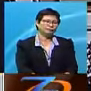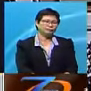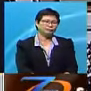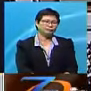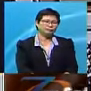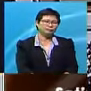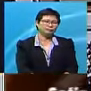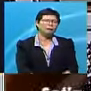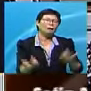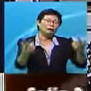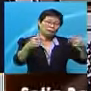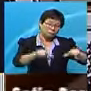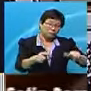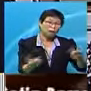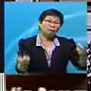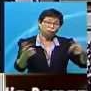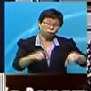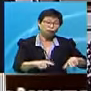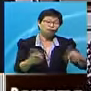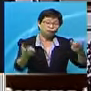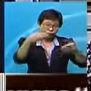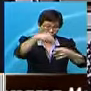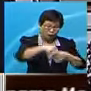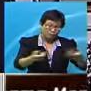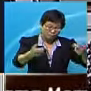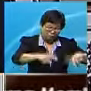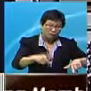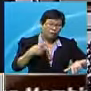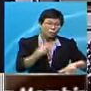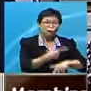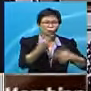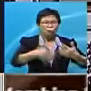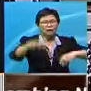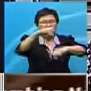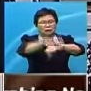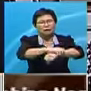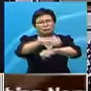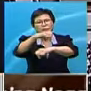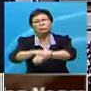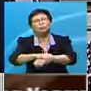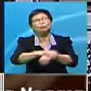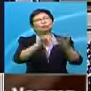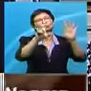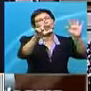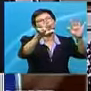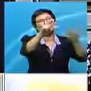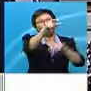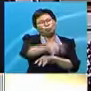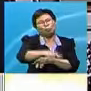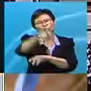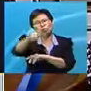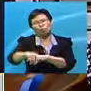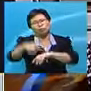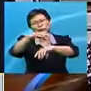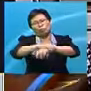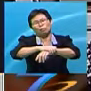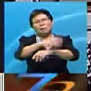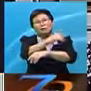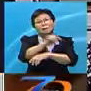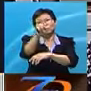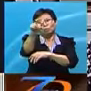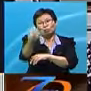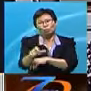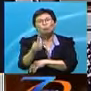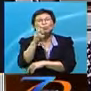Dan dalam kejadian ini juga kita telah memberkas seramai 7 orang. Termasuklah